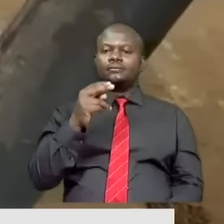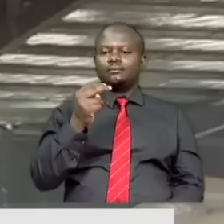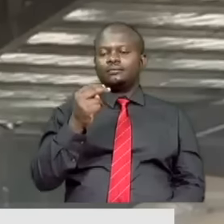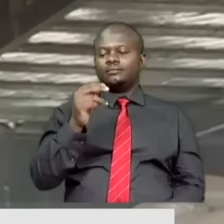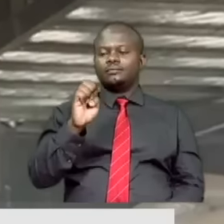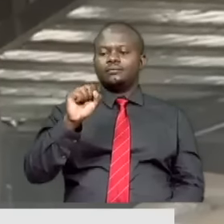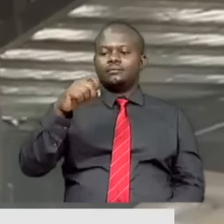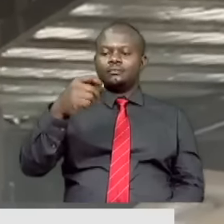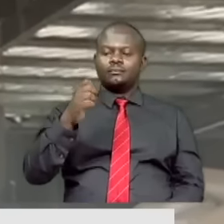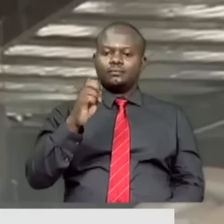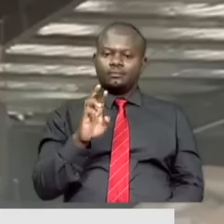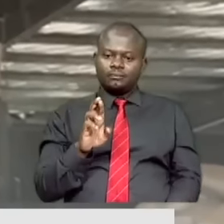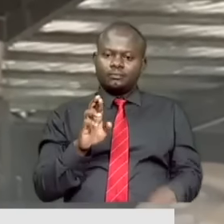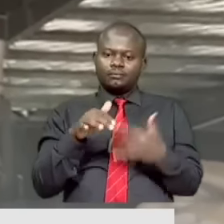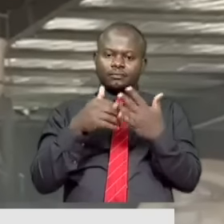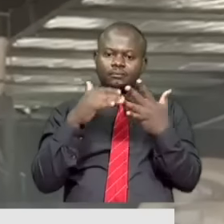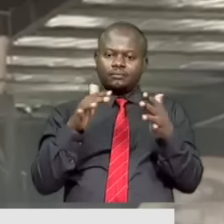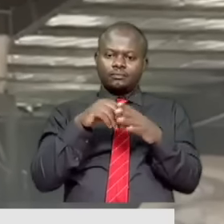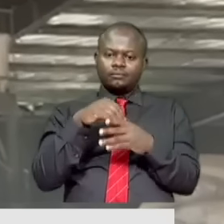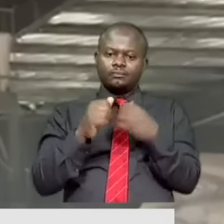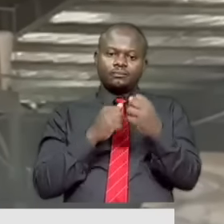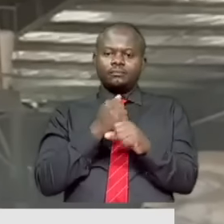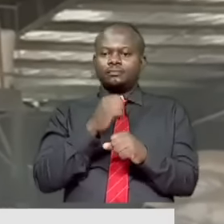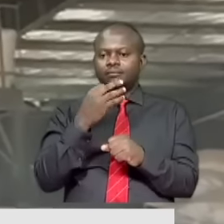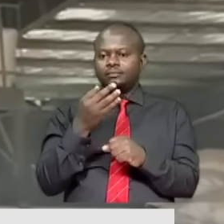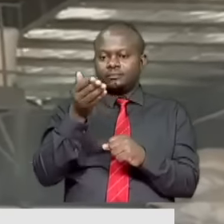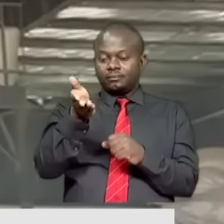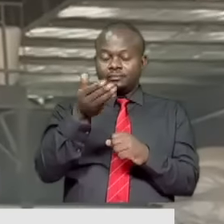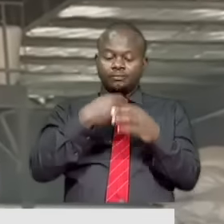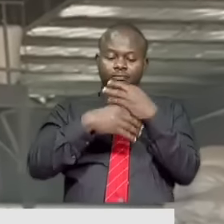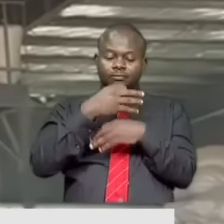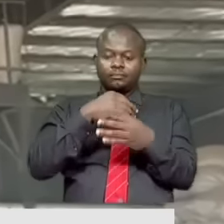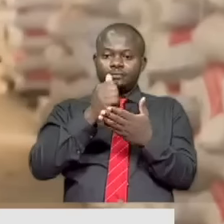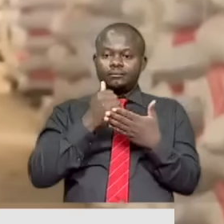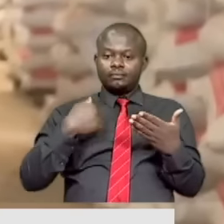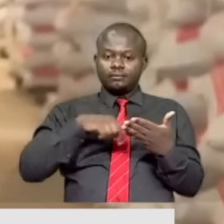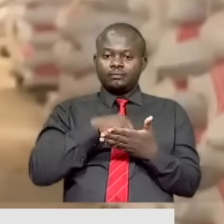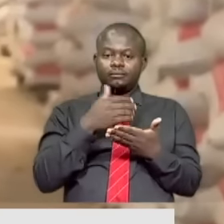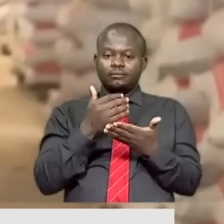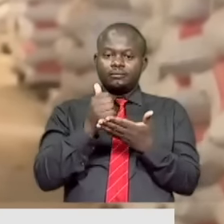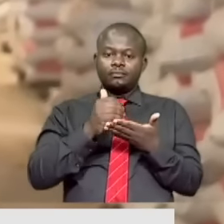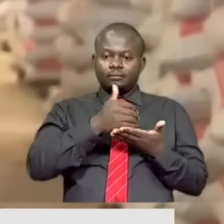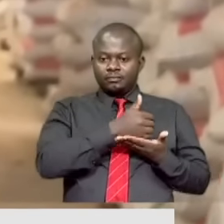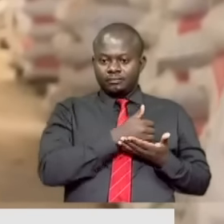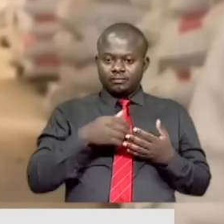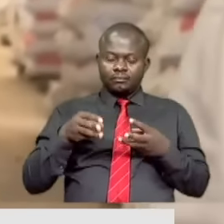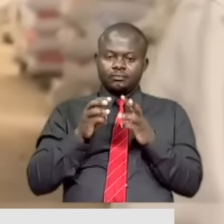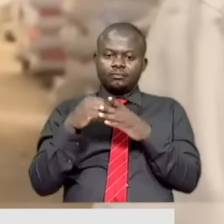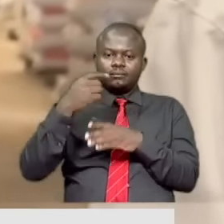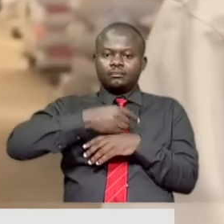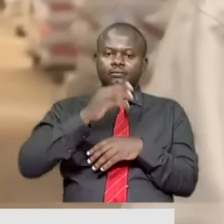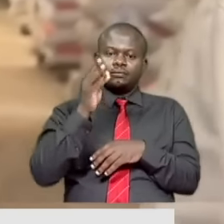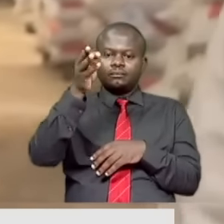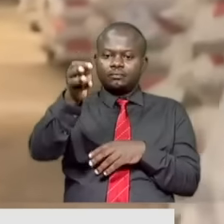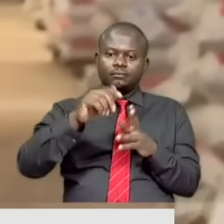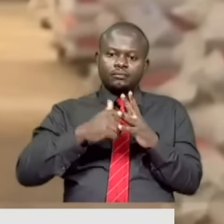Este. Abamaze mu imyaka 3 hano iki ruganda rumariye mfasha kwizigama uburyo mu minsi iri imbere nteganya